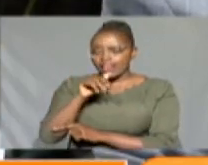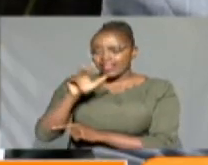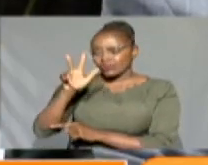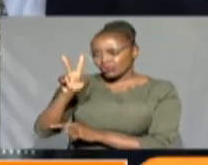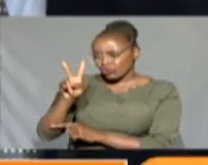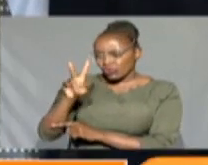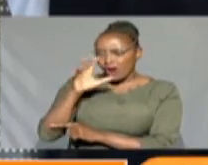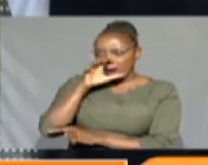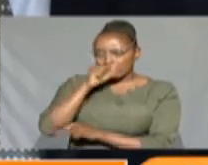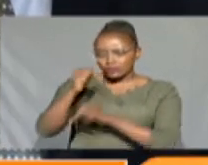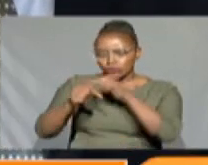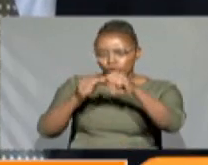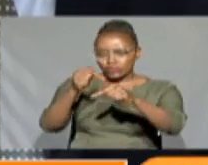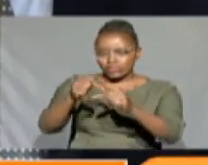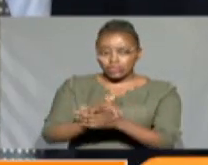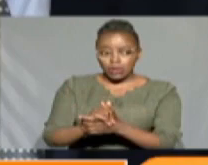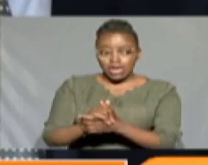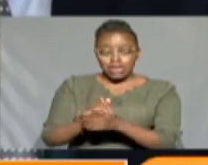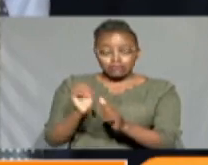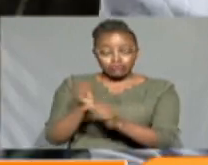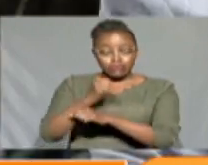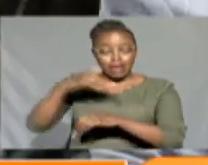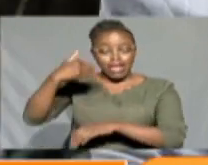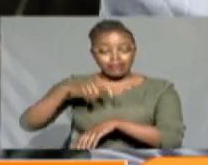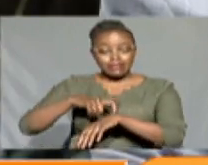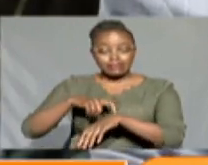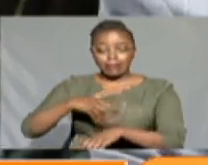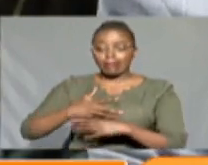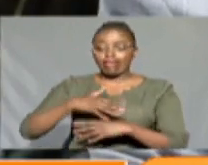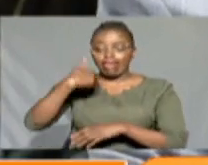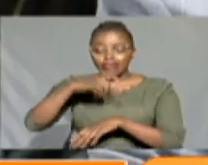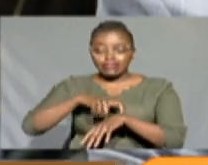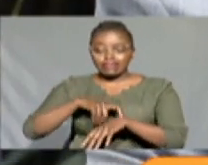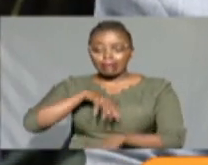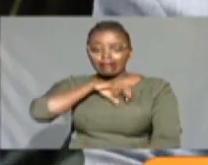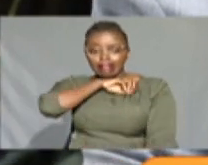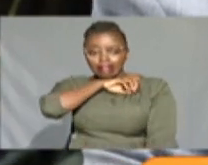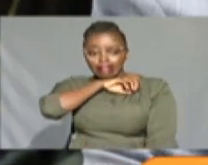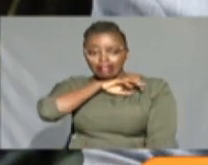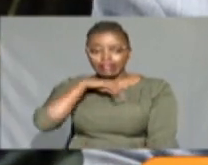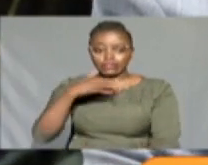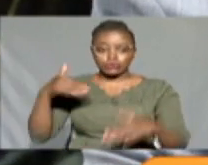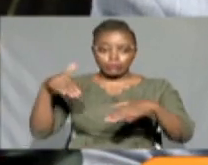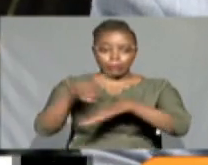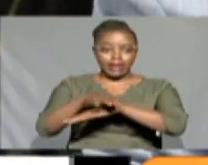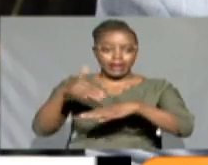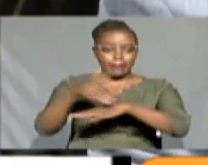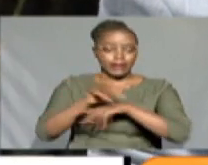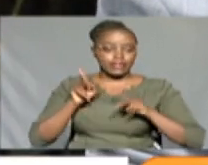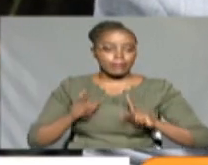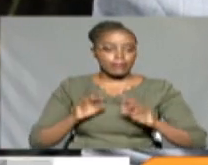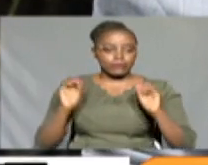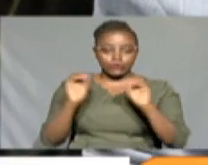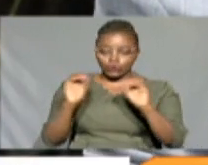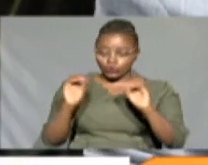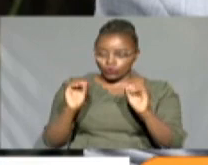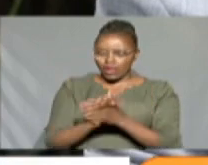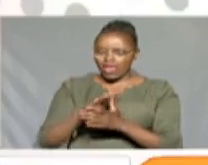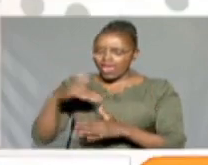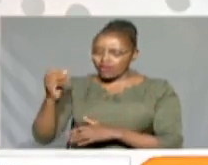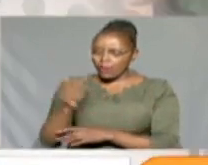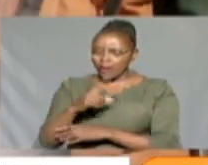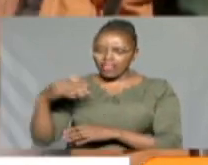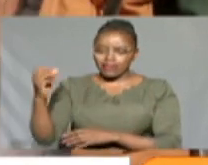missing. We cannot keep on crying every other day. We cannot keep on burying people months after